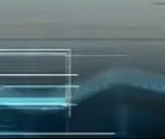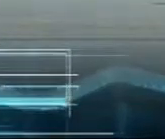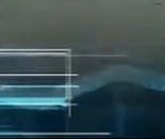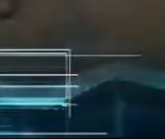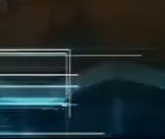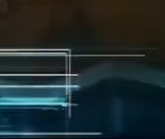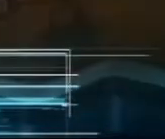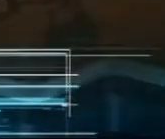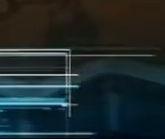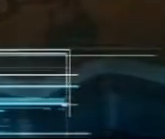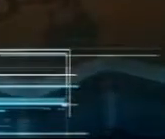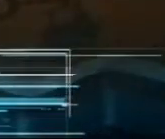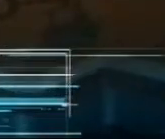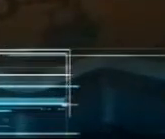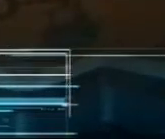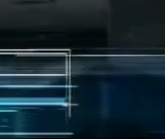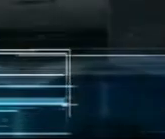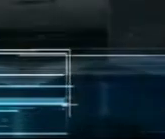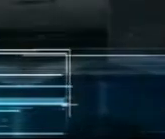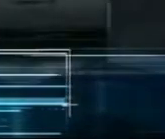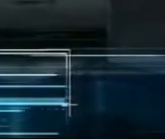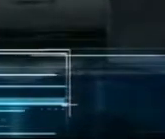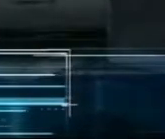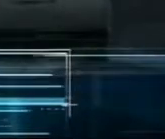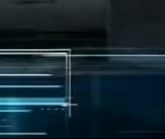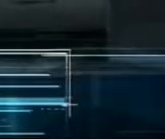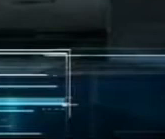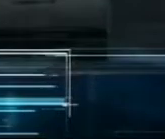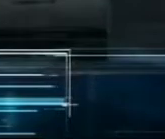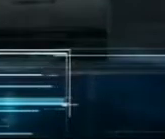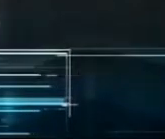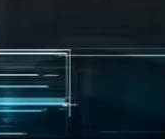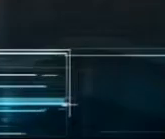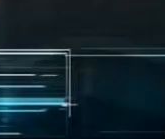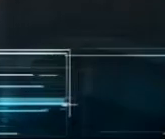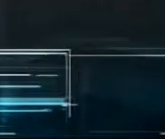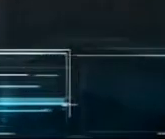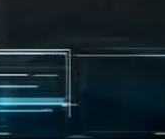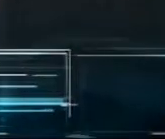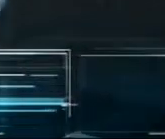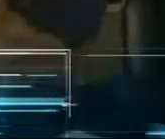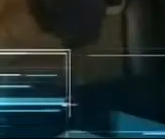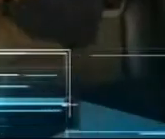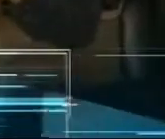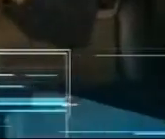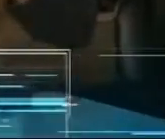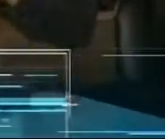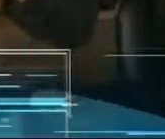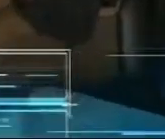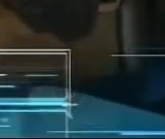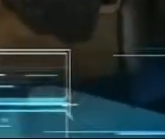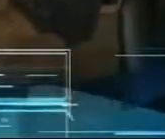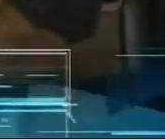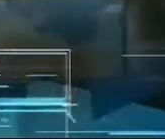973 дома. Семей в моем сердце. В городе прошел масштабный фестиваль, в котором принимали участие известные выходцы с